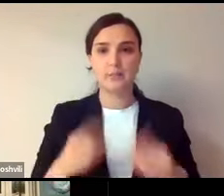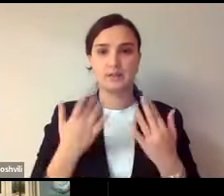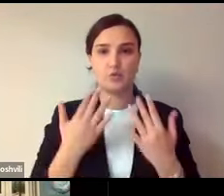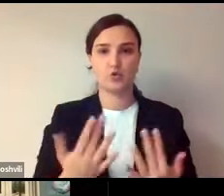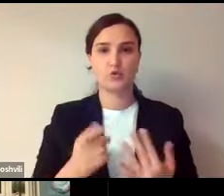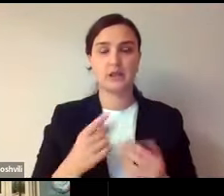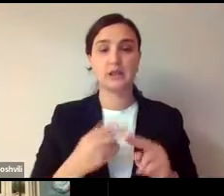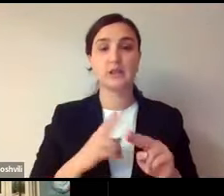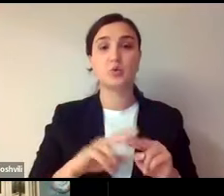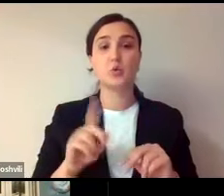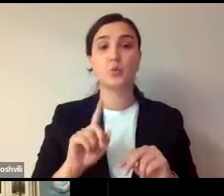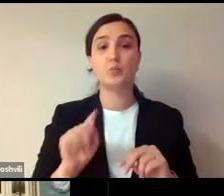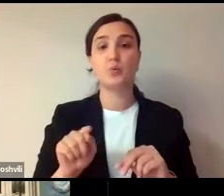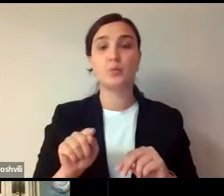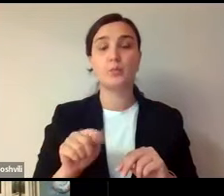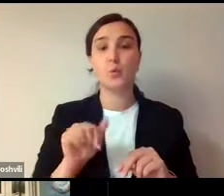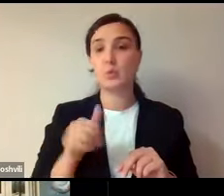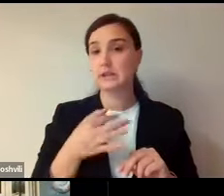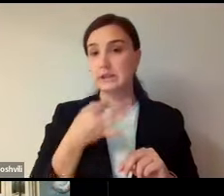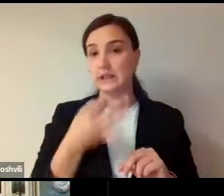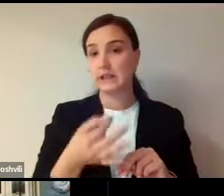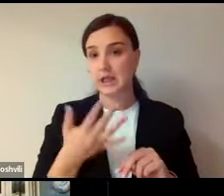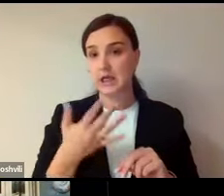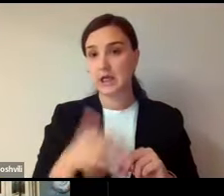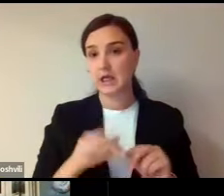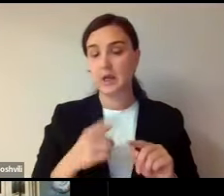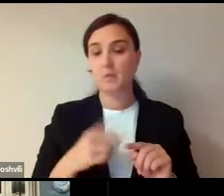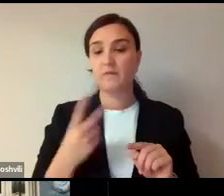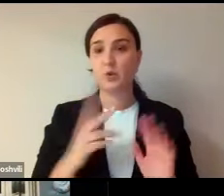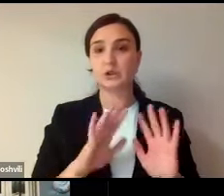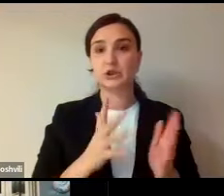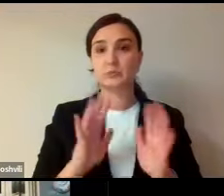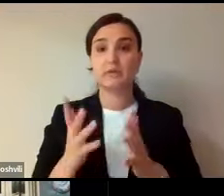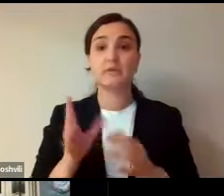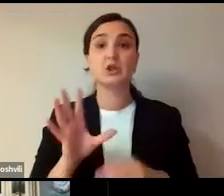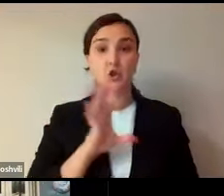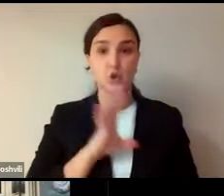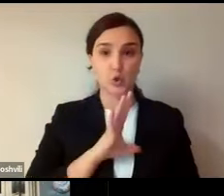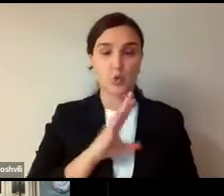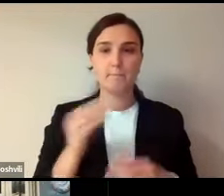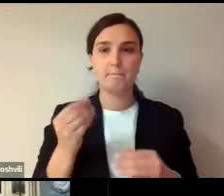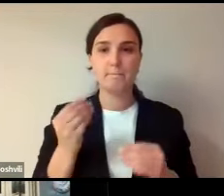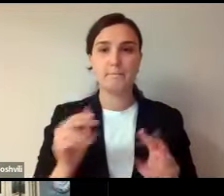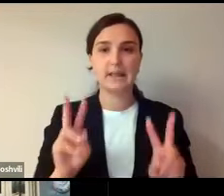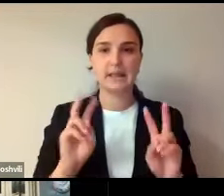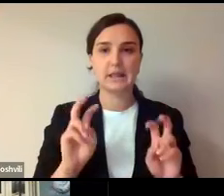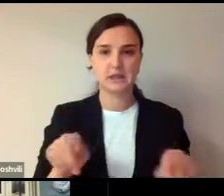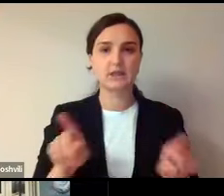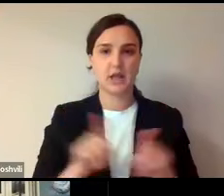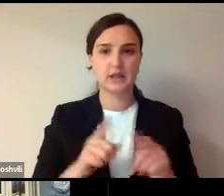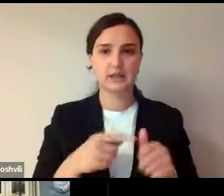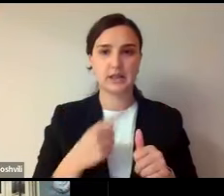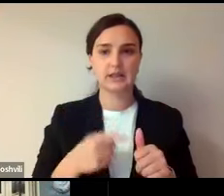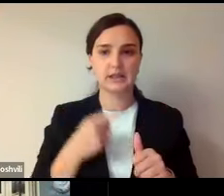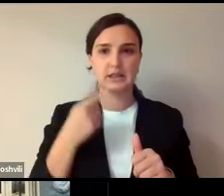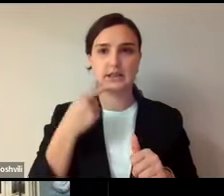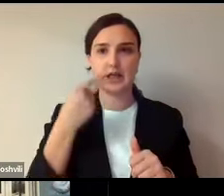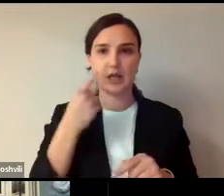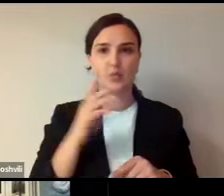მოთხოვნაზე, იმიტომ რომ როგორც გითხარით, როგორც ამ ჩვენს ყოველ შემთხვევაში იყო, ფინანსები აქაც დასახელებული იყო